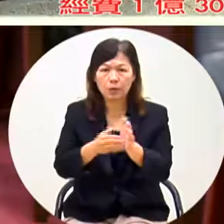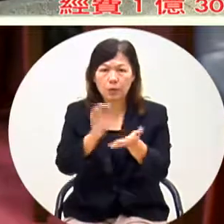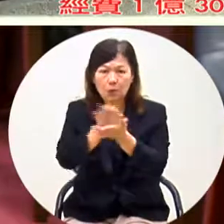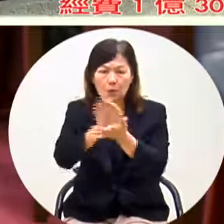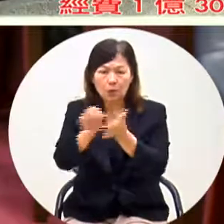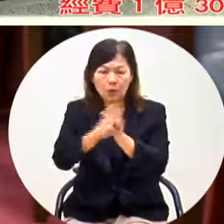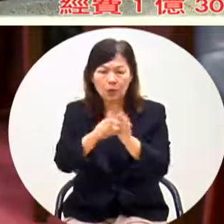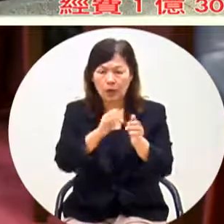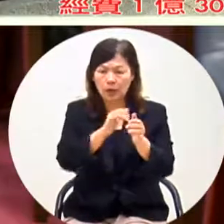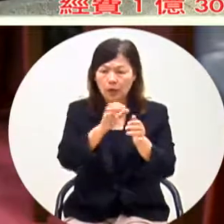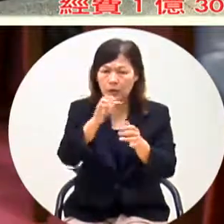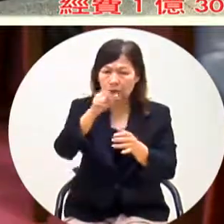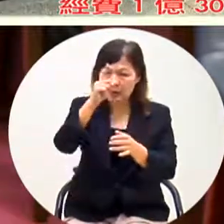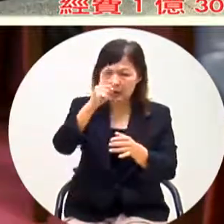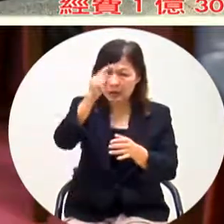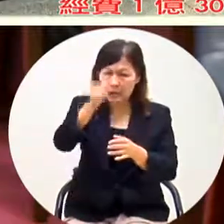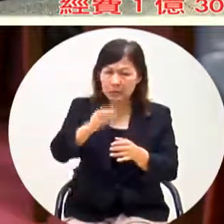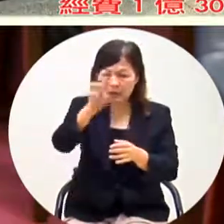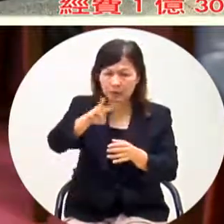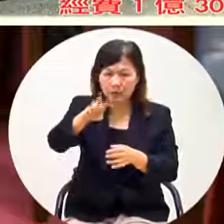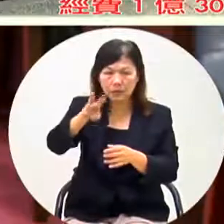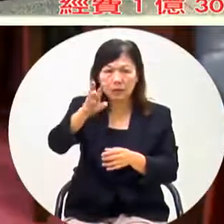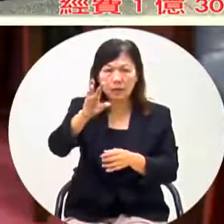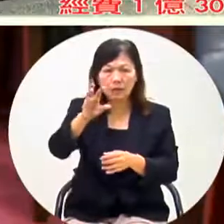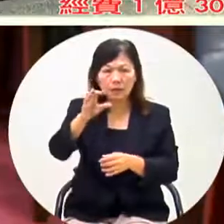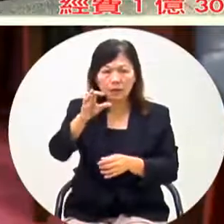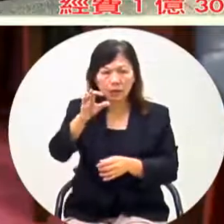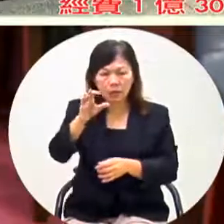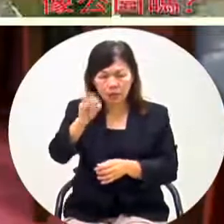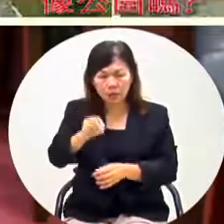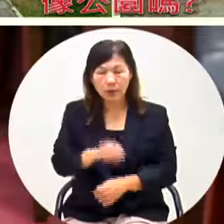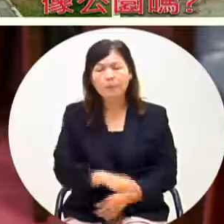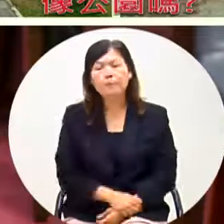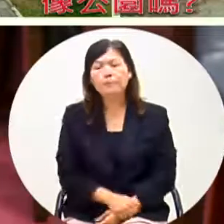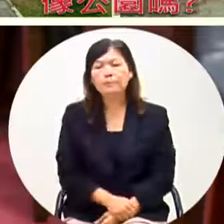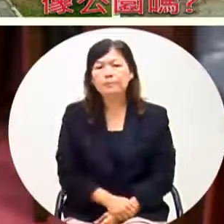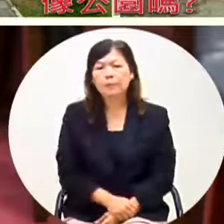1亿3000万。结果呢，是什么样的景象？